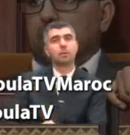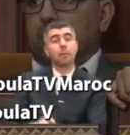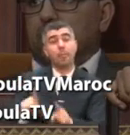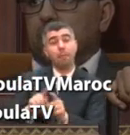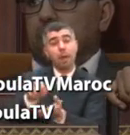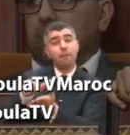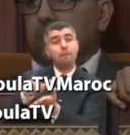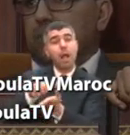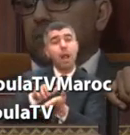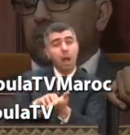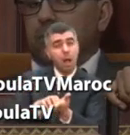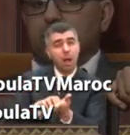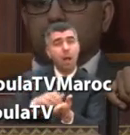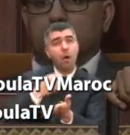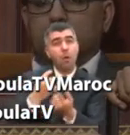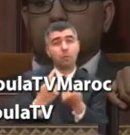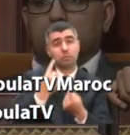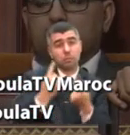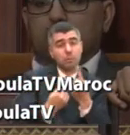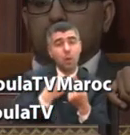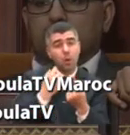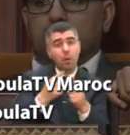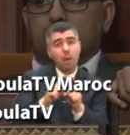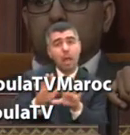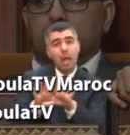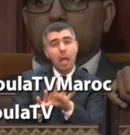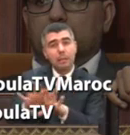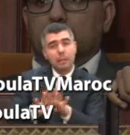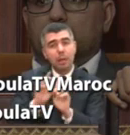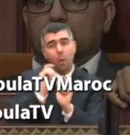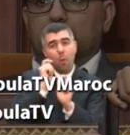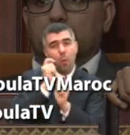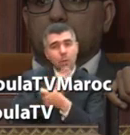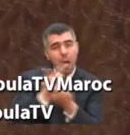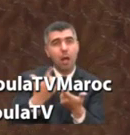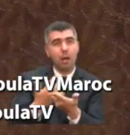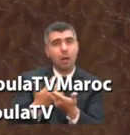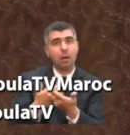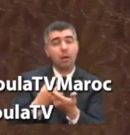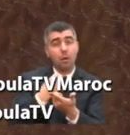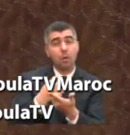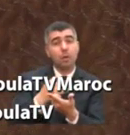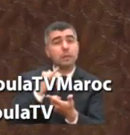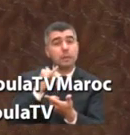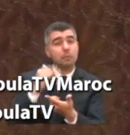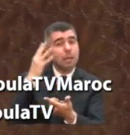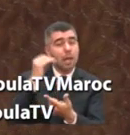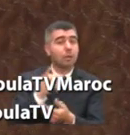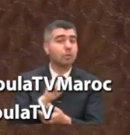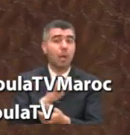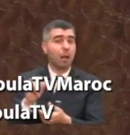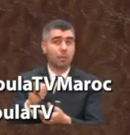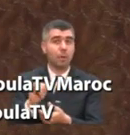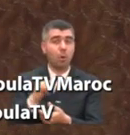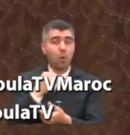الفلاحيه ديال الفلاحين خاصه في الجنوب في سوس في الغرب في الشرق. لما نساو السيد الوكاتب الدوله المحترم ان مجموعه